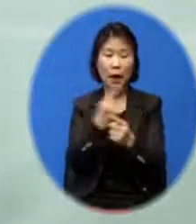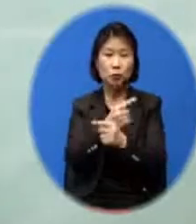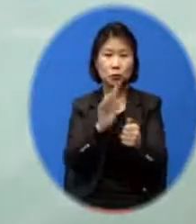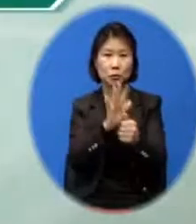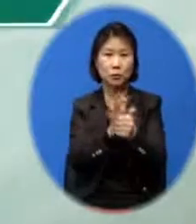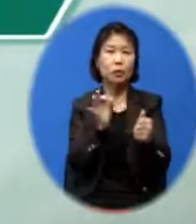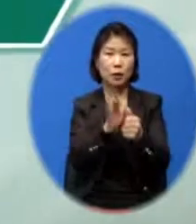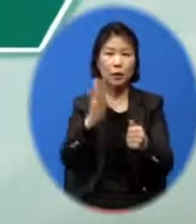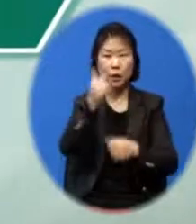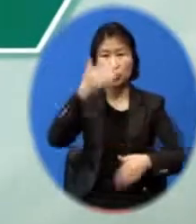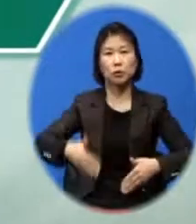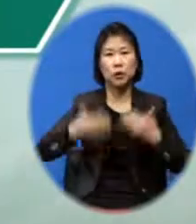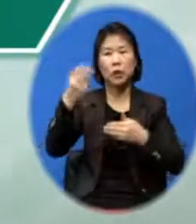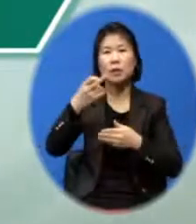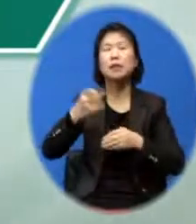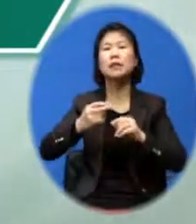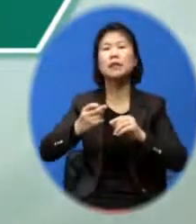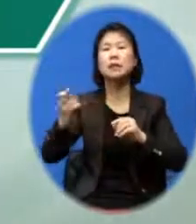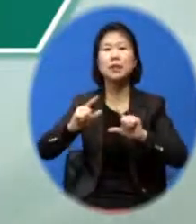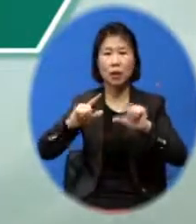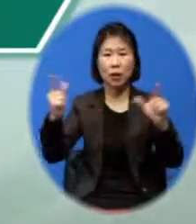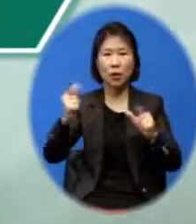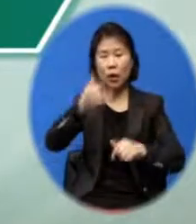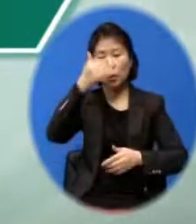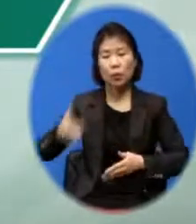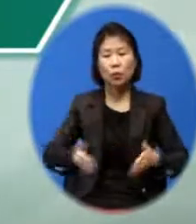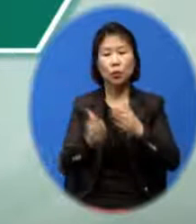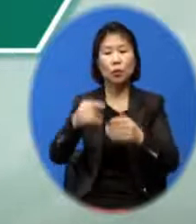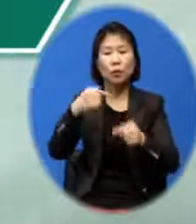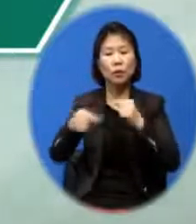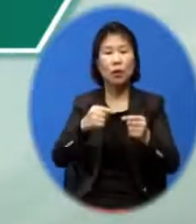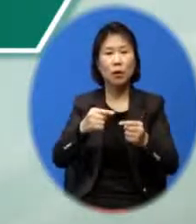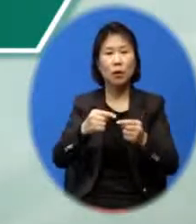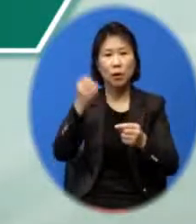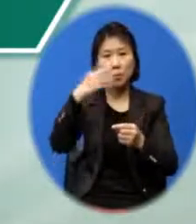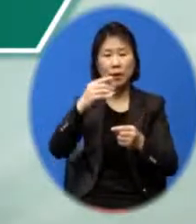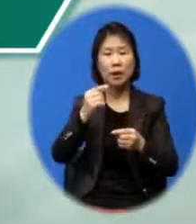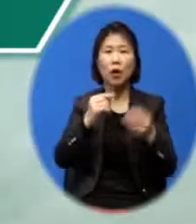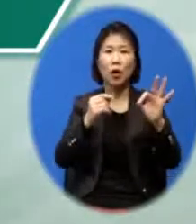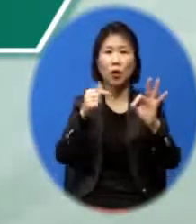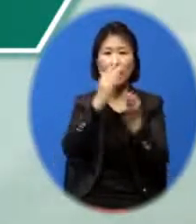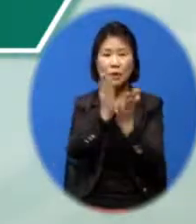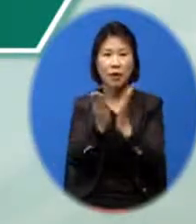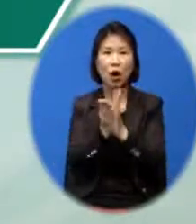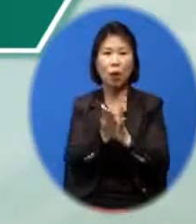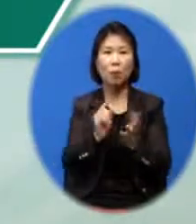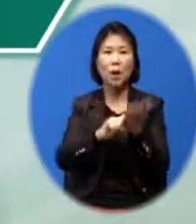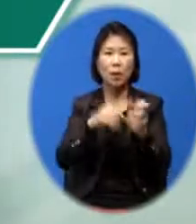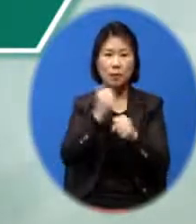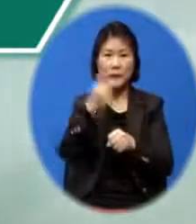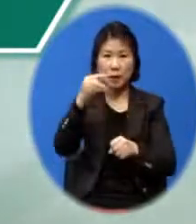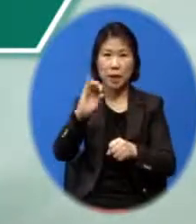지원합니다. 충남도가 2012년 도정을 빚는 10개 사업을 선정 발표했습니다. 선정된